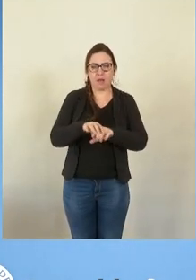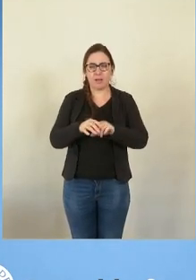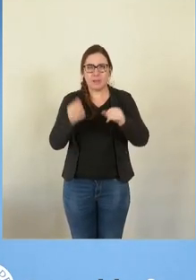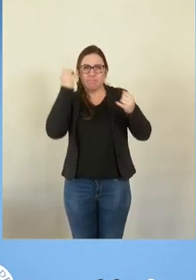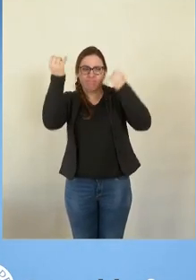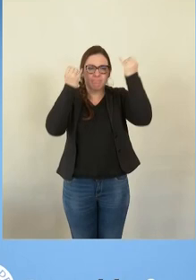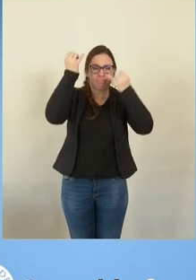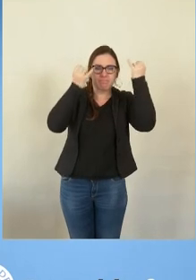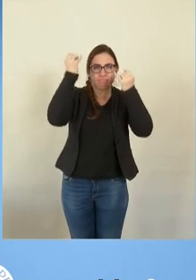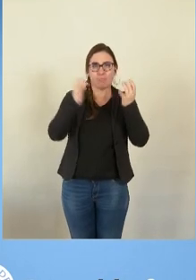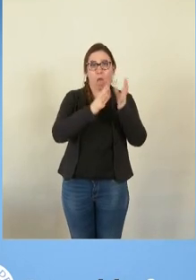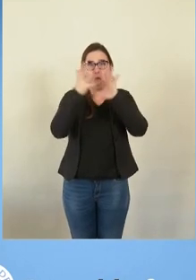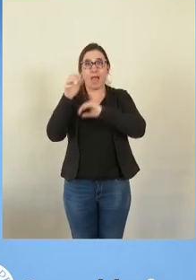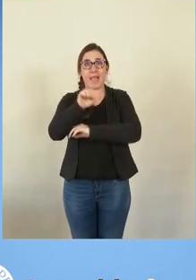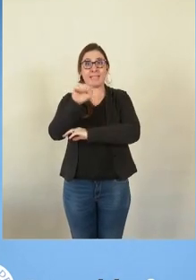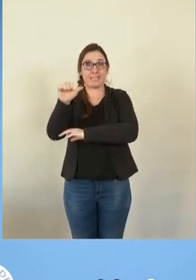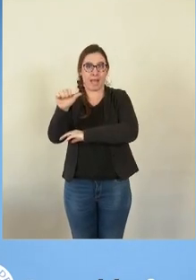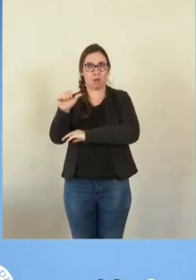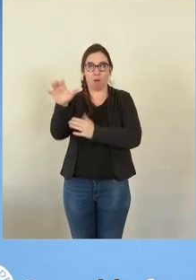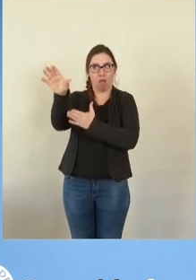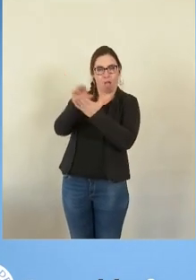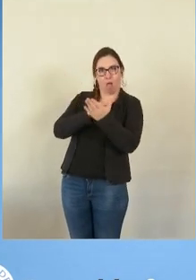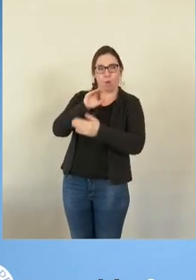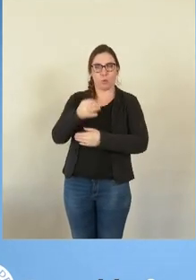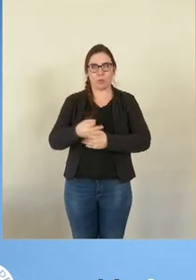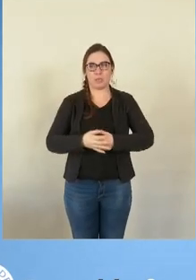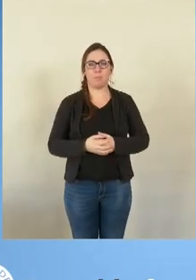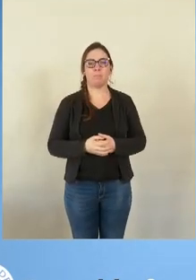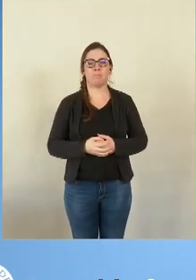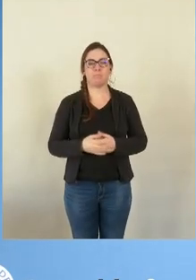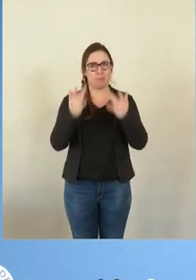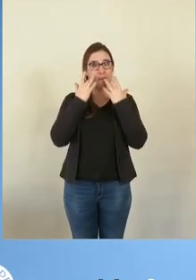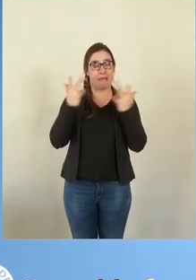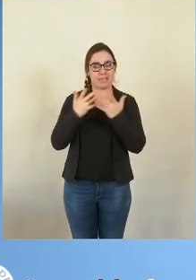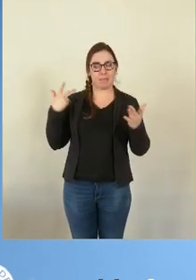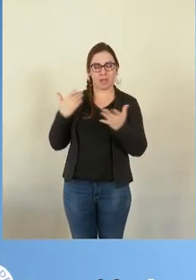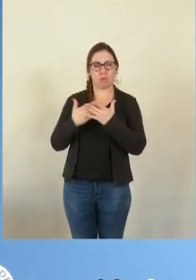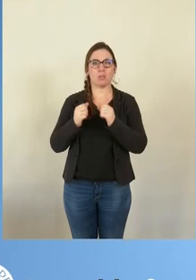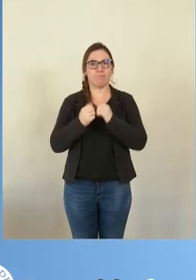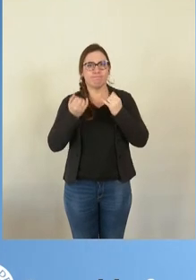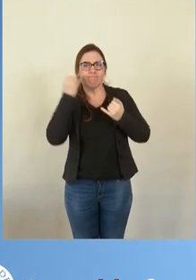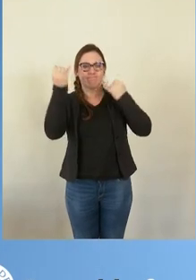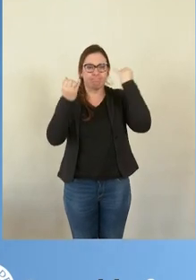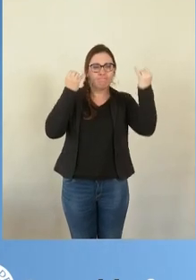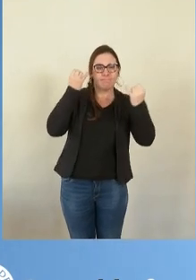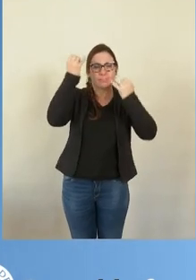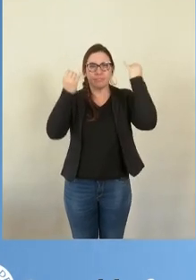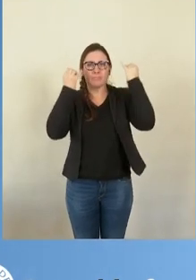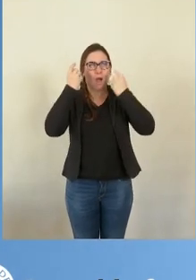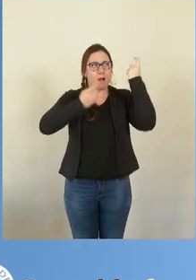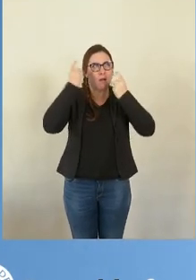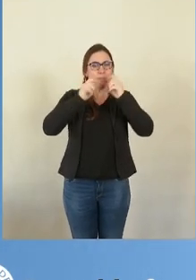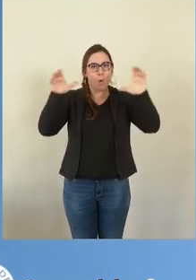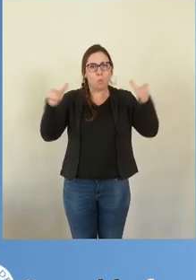tendre vers une SSA ou s'en inspirer largement par retour d'expérience ces initiatives alimentent la réflexion du